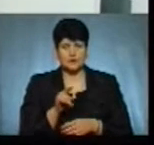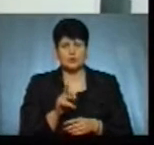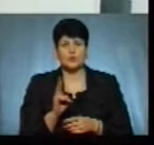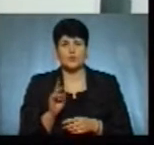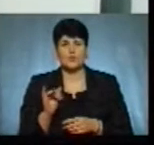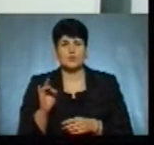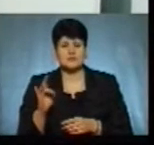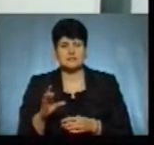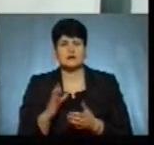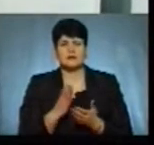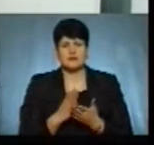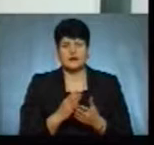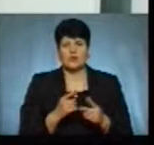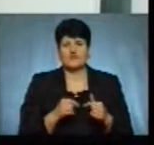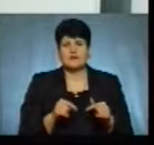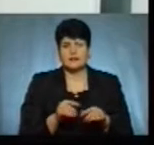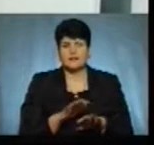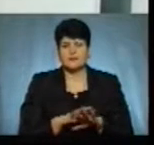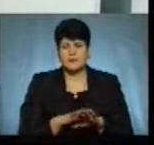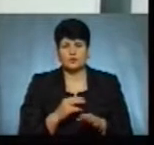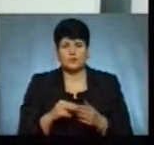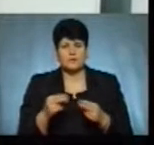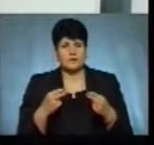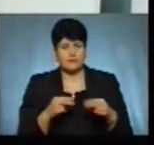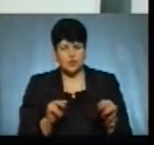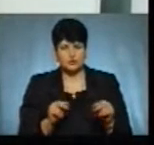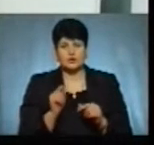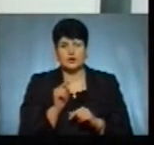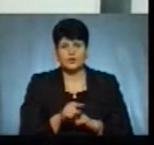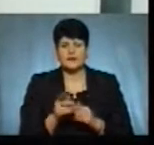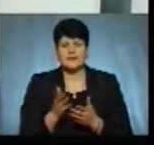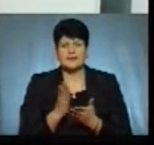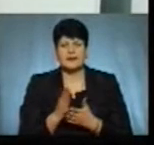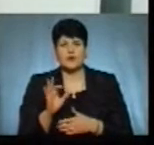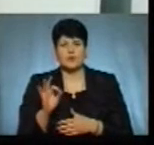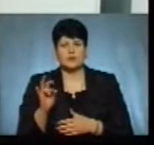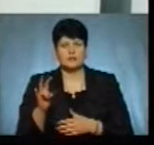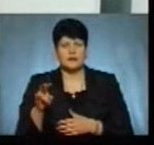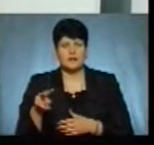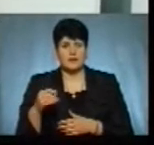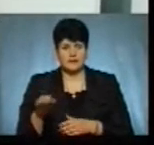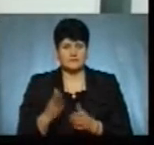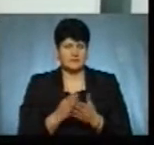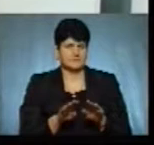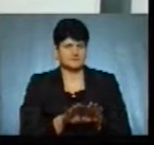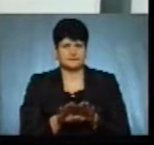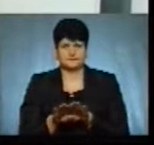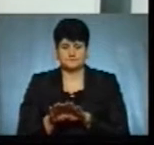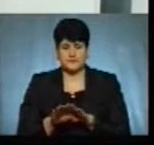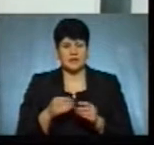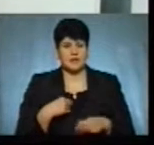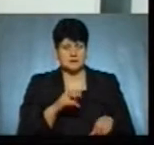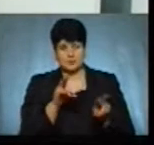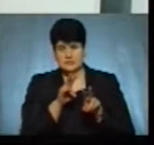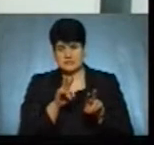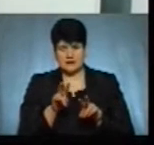який є в відділенні банку купівлі-продажу іноземної валюти, і той курс, який є онлайн, він є одинаковий, ідентичний. Я так спостерігав після цього,